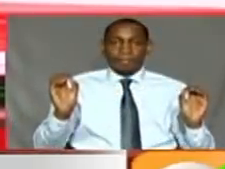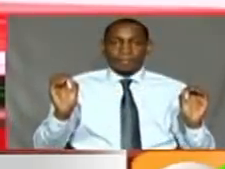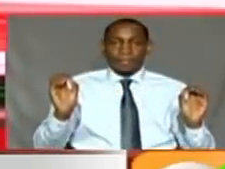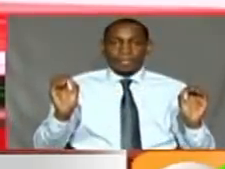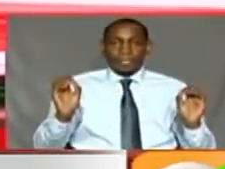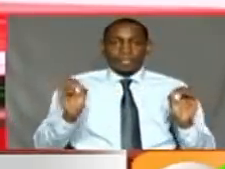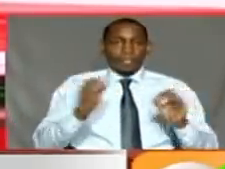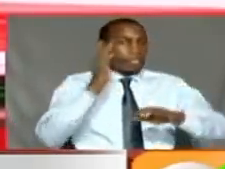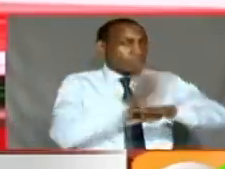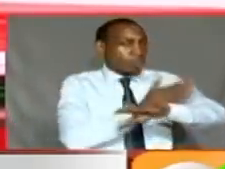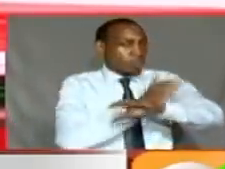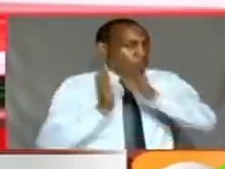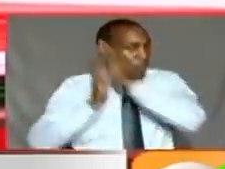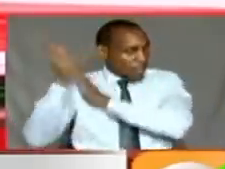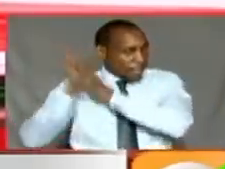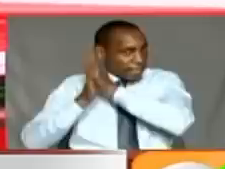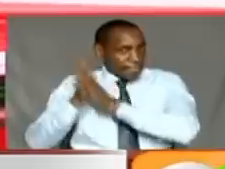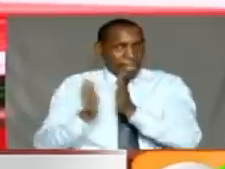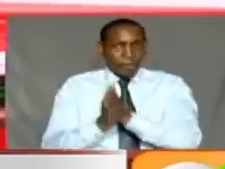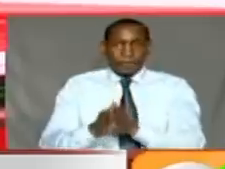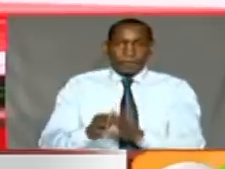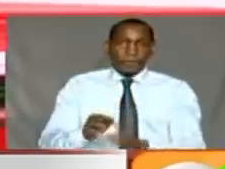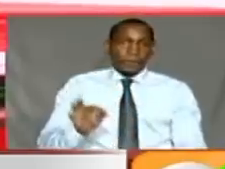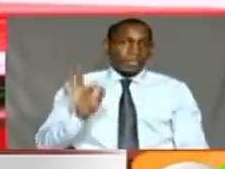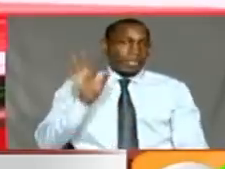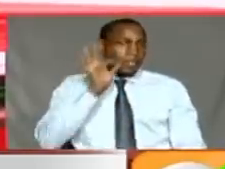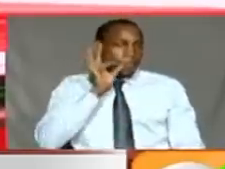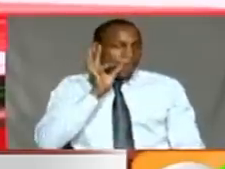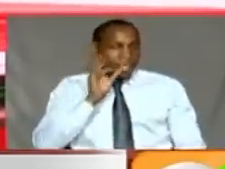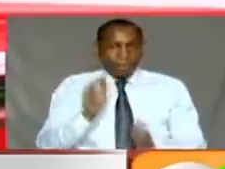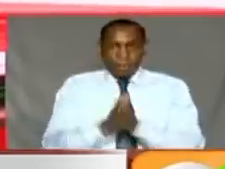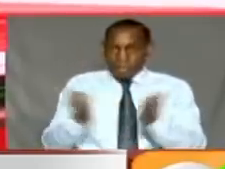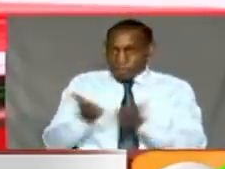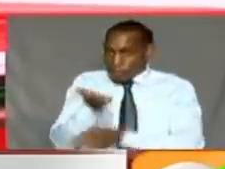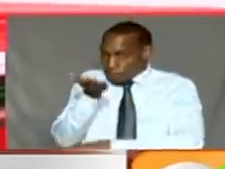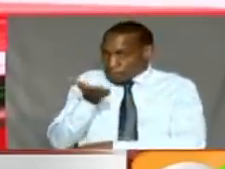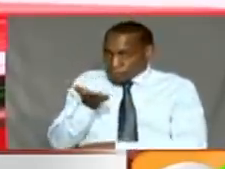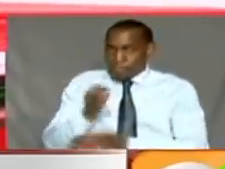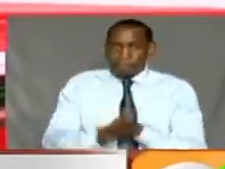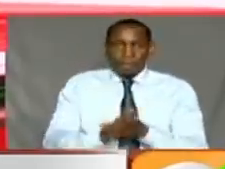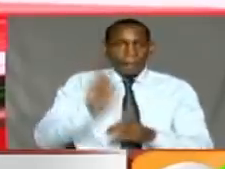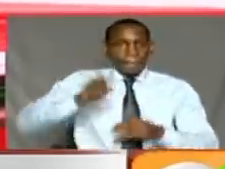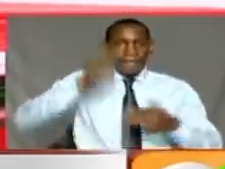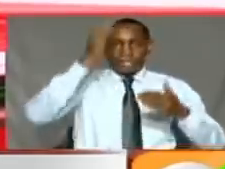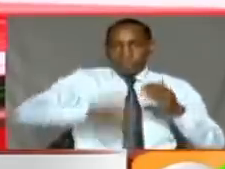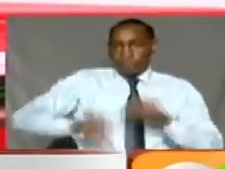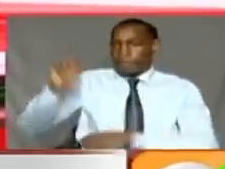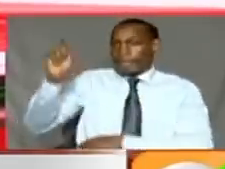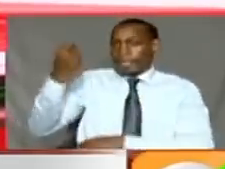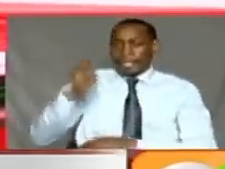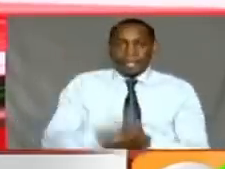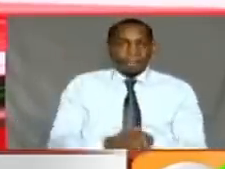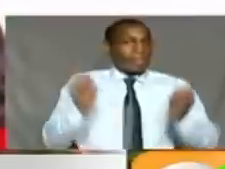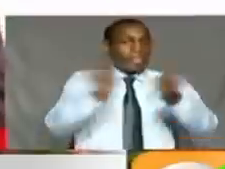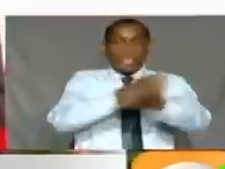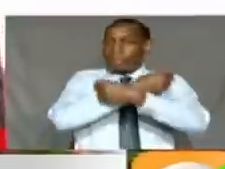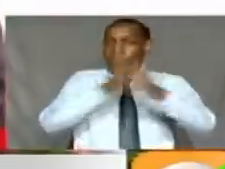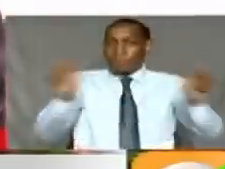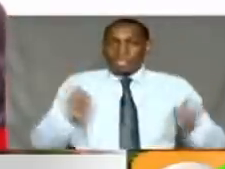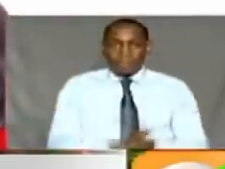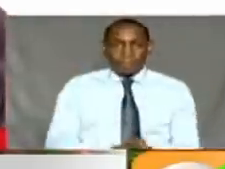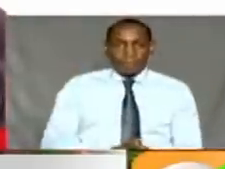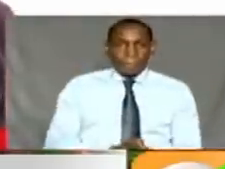Hii reggae na bangi na waganga tutawakomesha Kenya hii. Hawawezi.